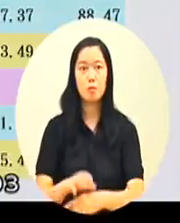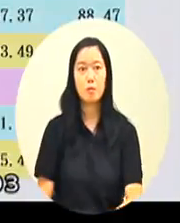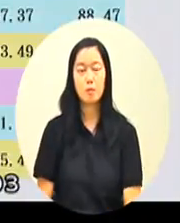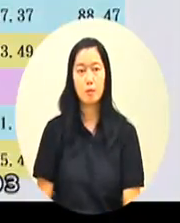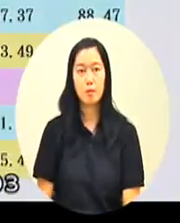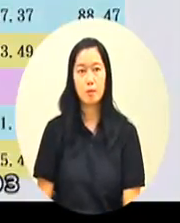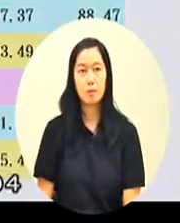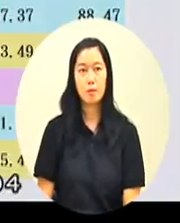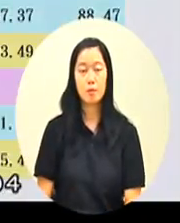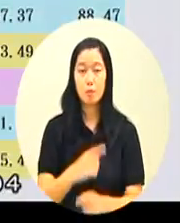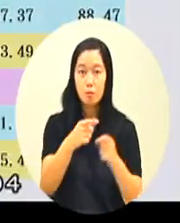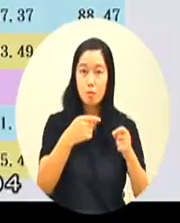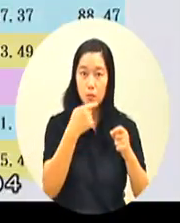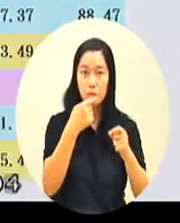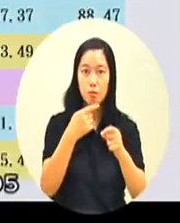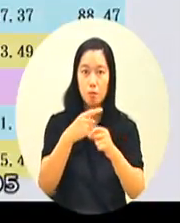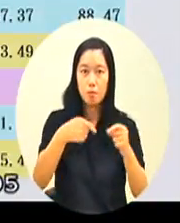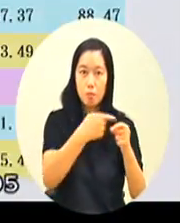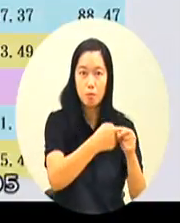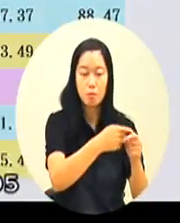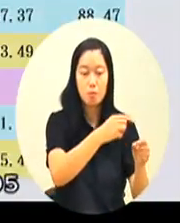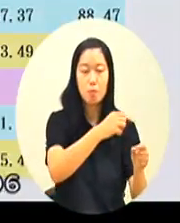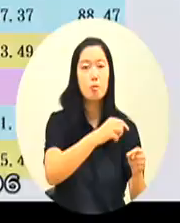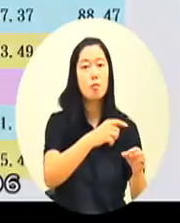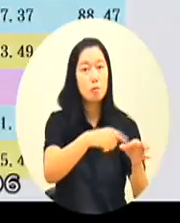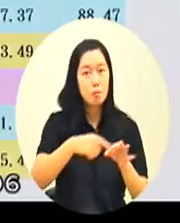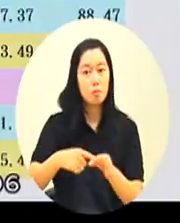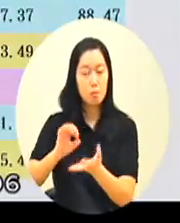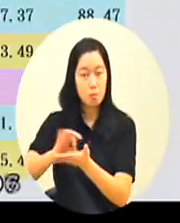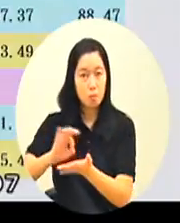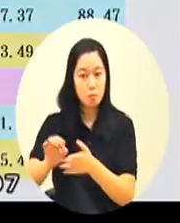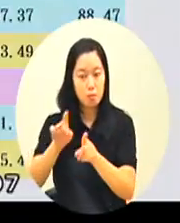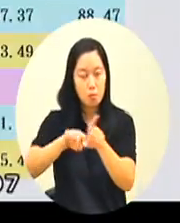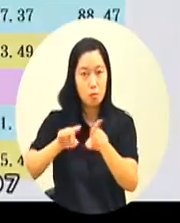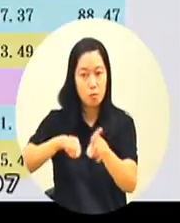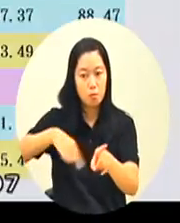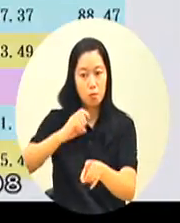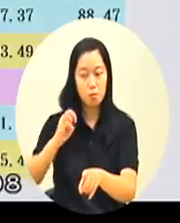那税入税出实际差短是103亿，较原来